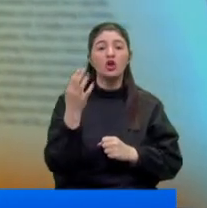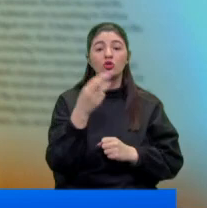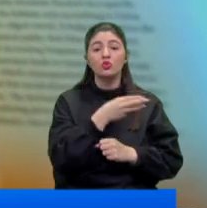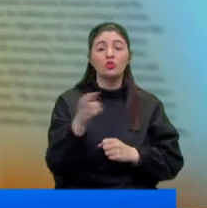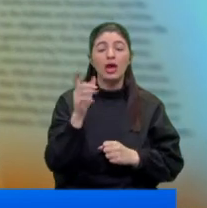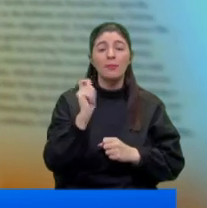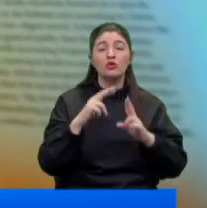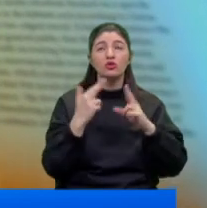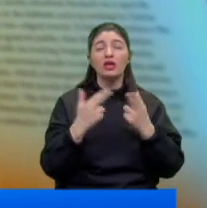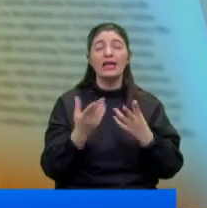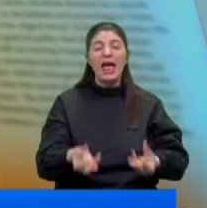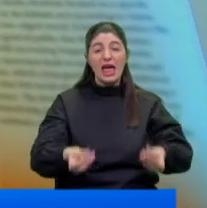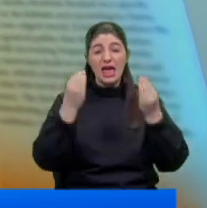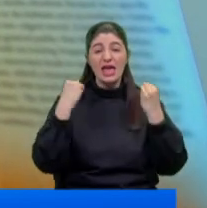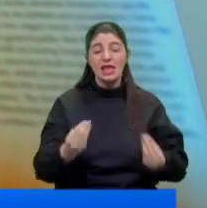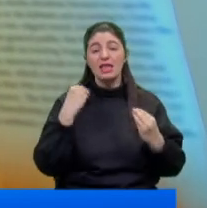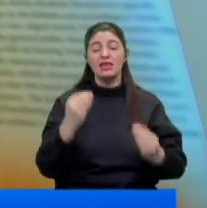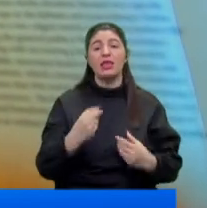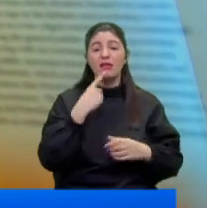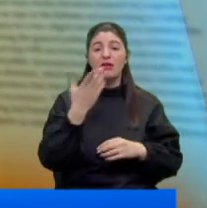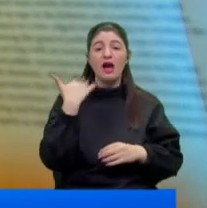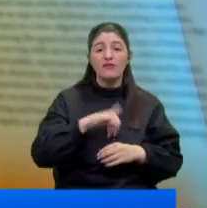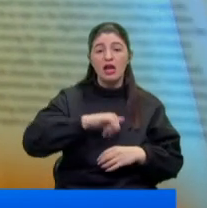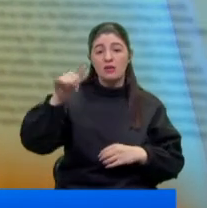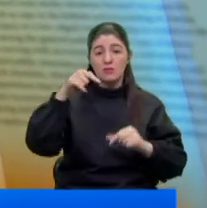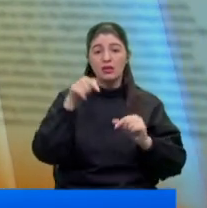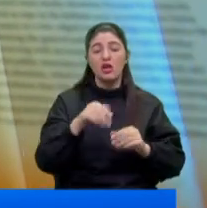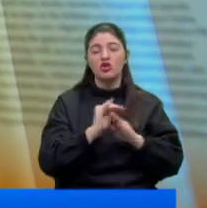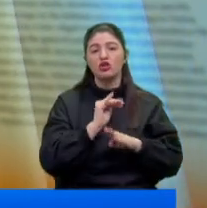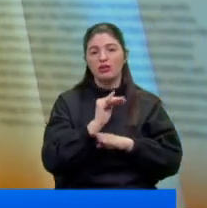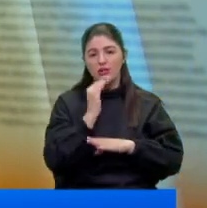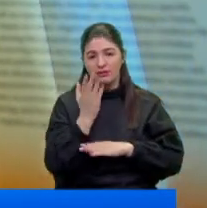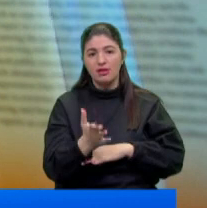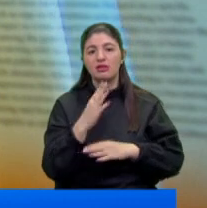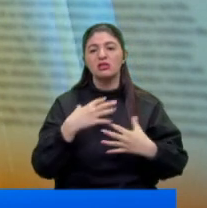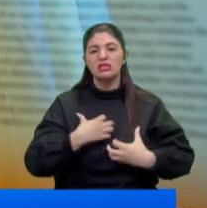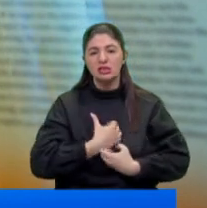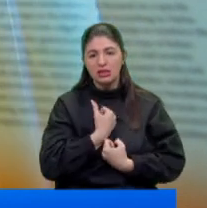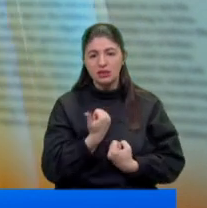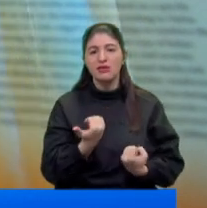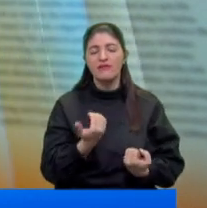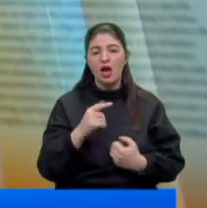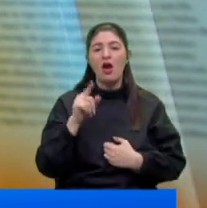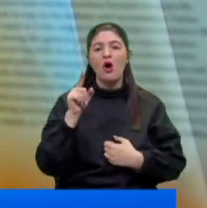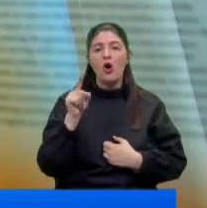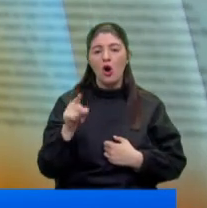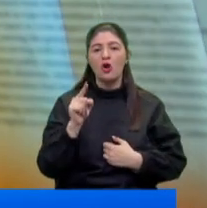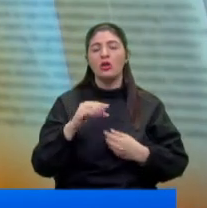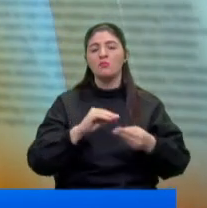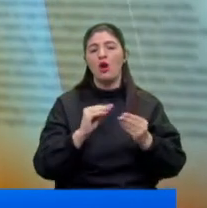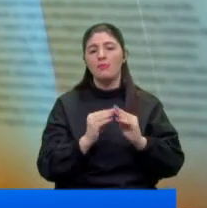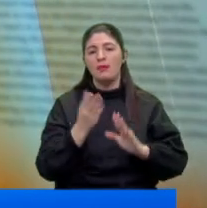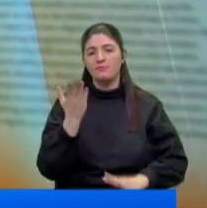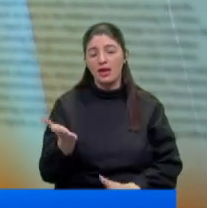yapılan dünyanın en iyileri arasında denilen havalimanında yaşananların sıkıntısı ve oradaki